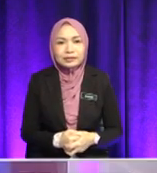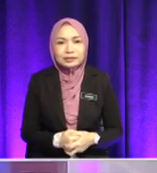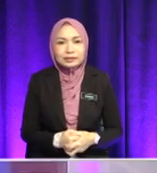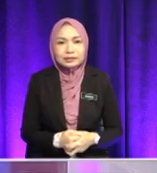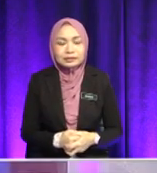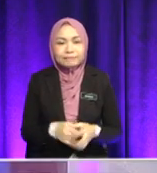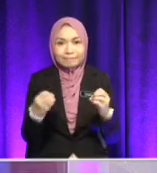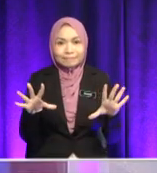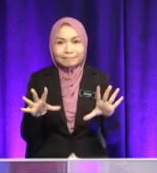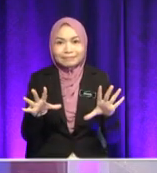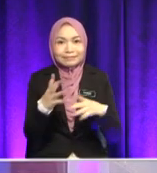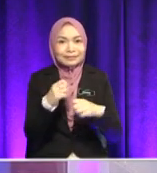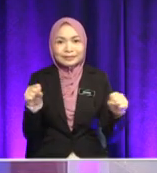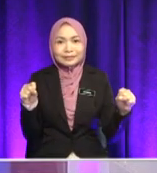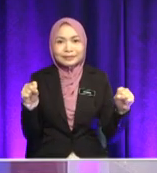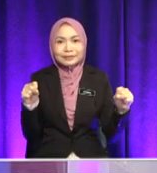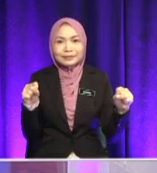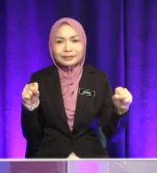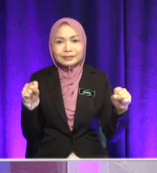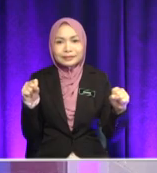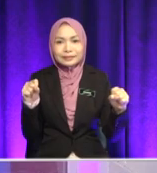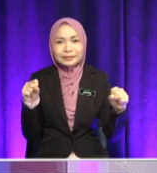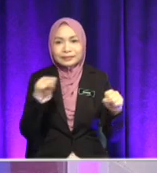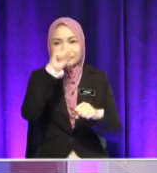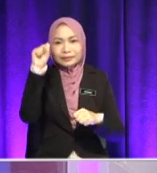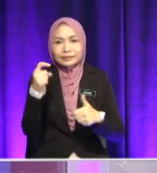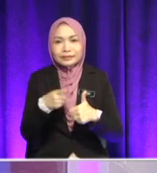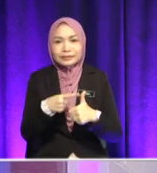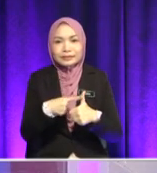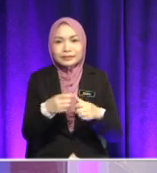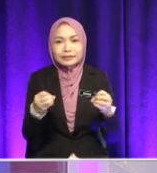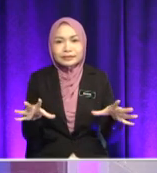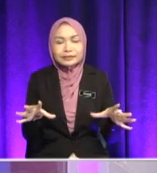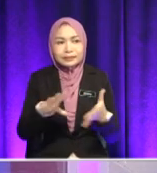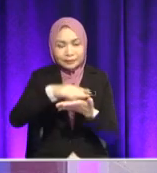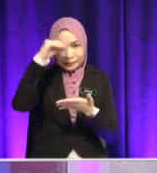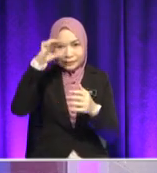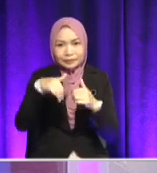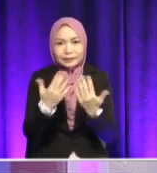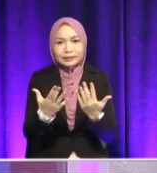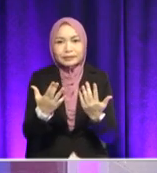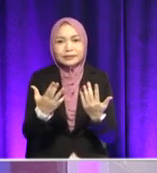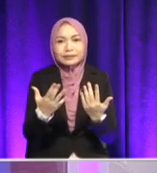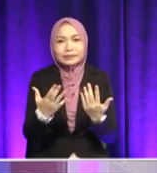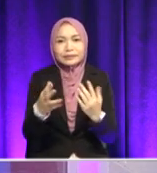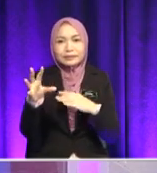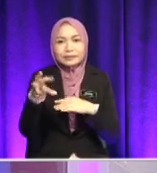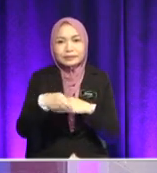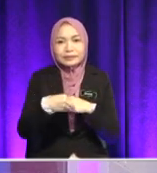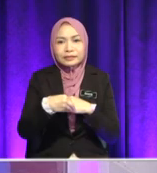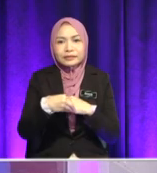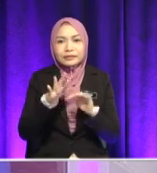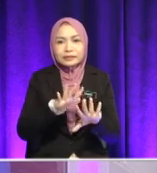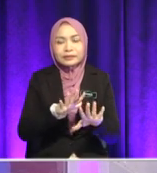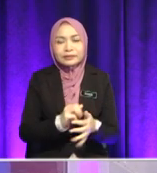dan selesai dengan Pak Yang Pertama gimana kita belajar cara untuk tambah tolak dan juga penerapan dalam matriks ini dan kita akan